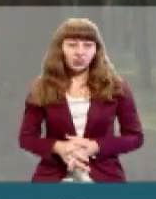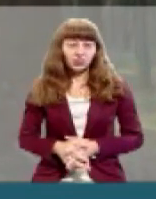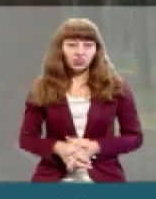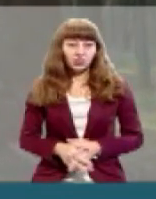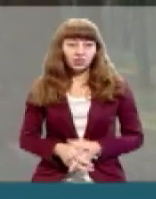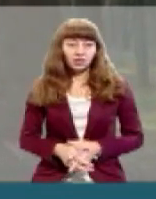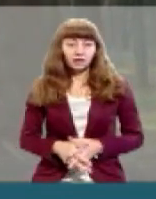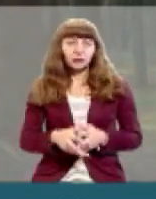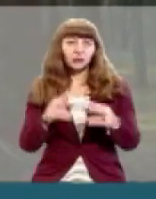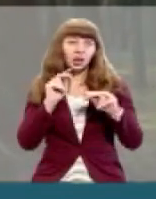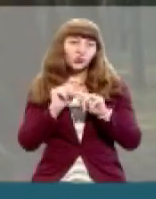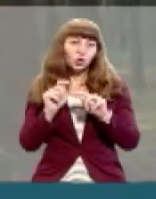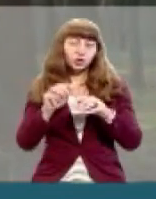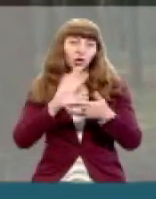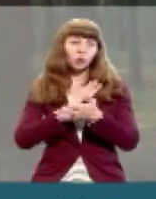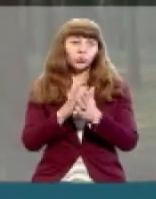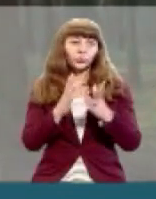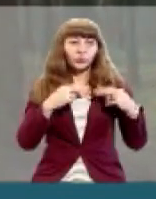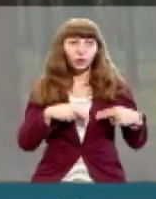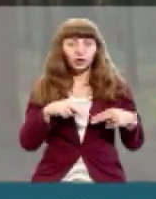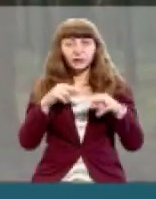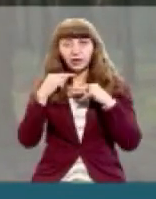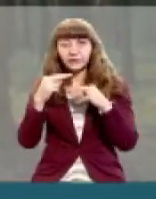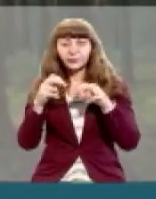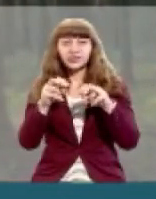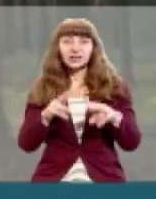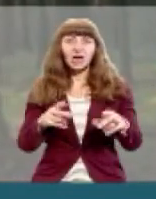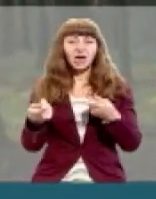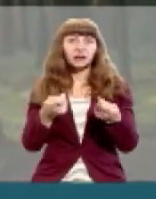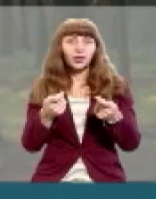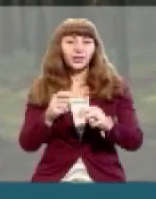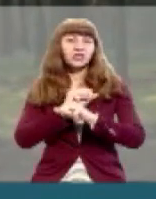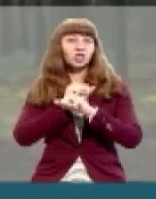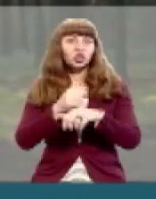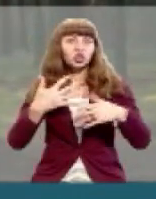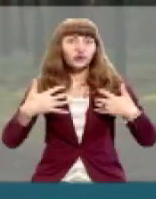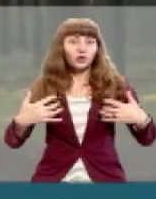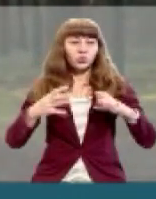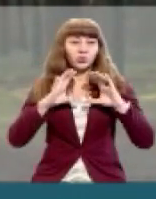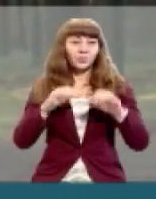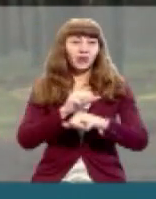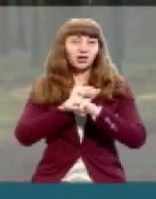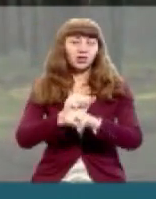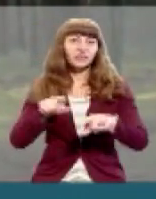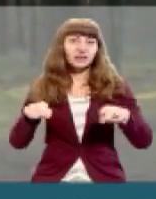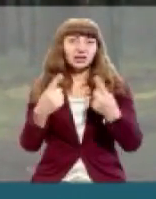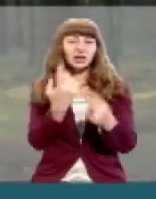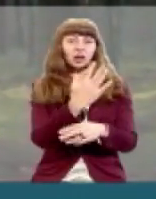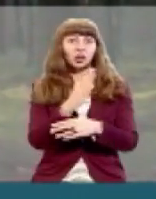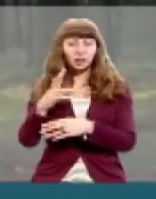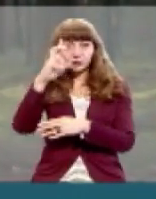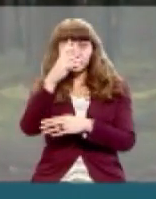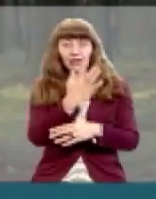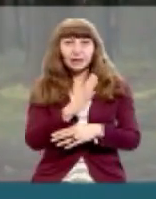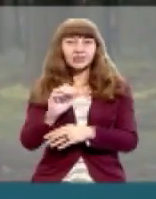құрылымдарының қатарында жануарлар дүниесін қорғау, орманды қорғау және қалпына келтіру, мемлекеттік орманды қорғау және тағы басқа мамандандырылған